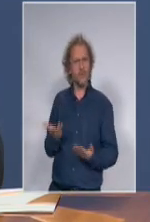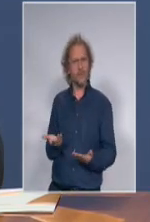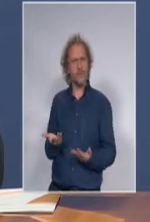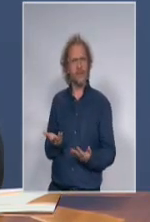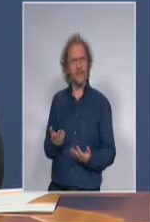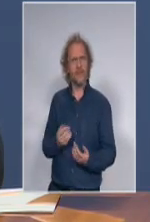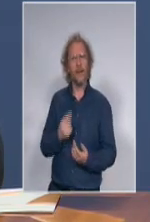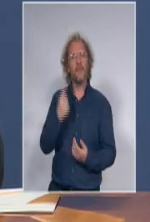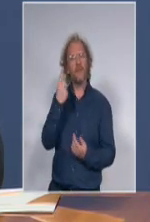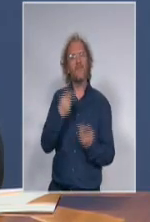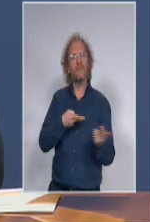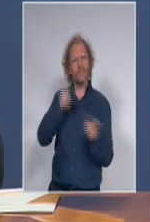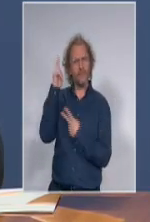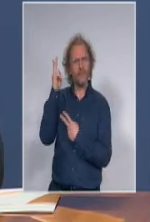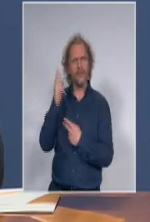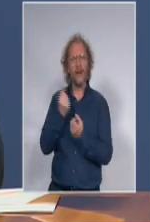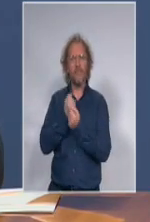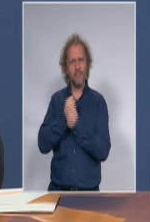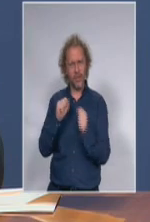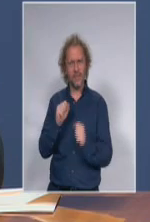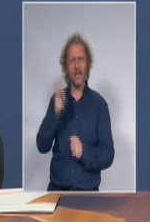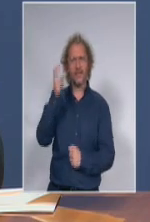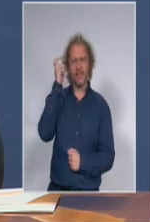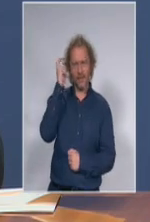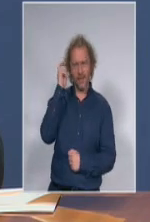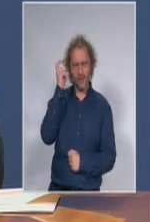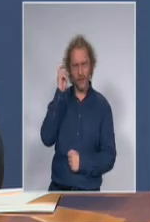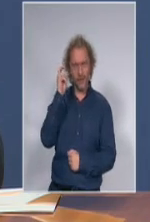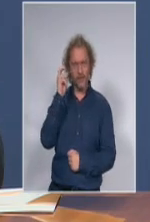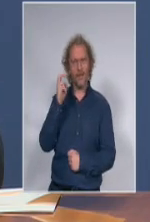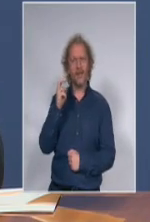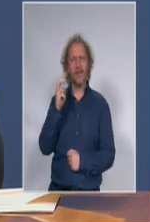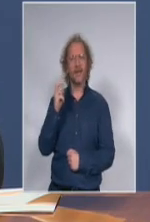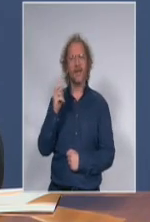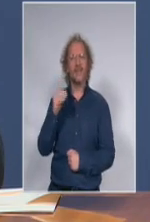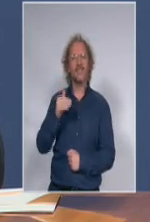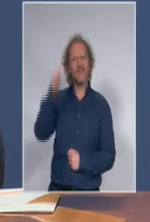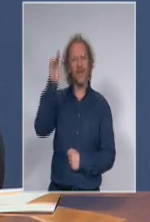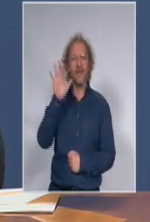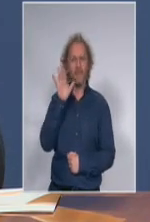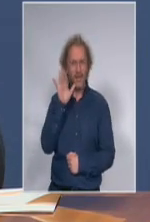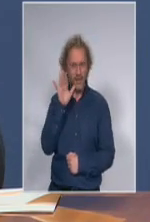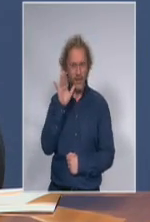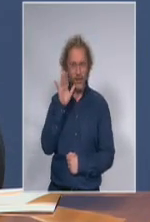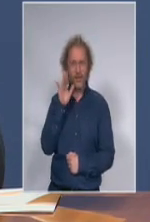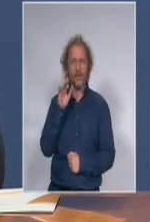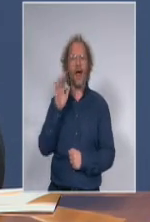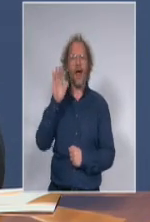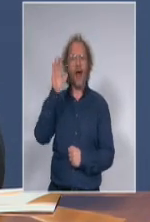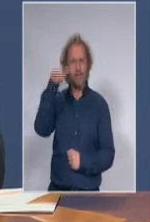Bosnu i Hercegovinu, Crnu Goru, Severnu Makedoniju i Albaniju.